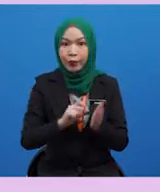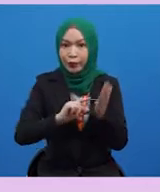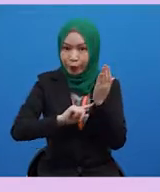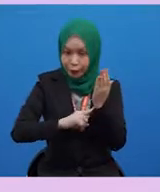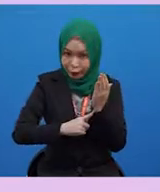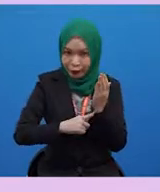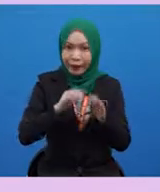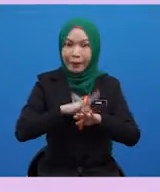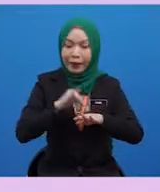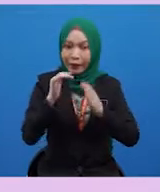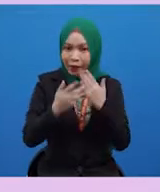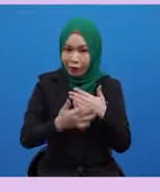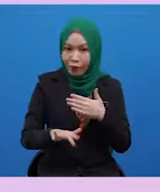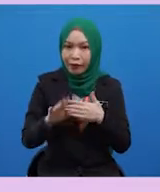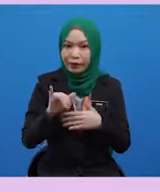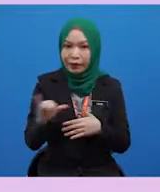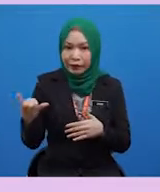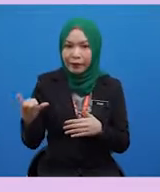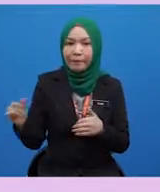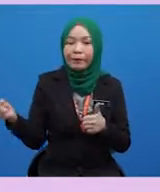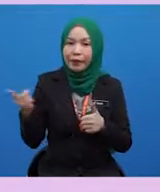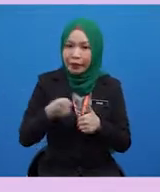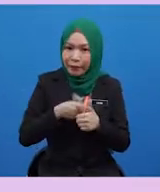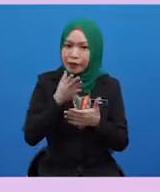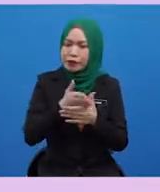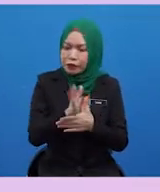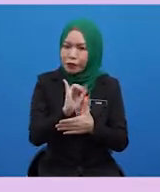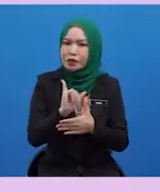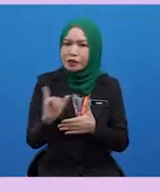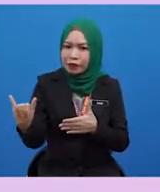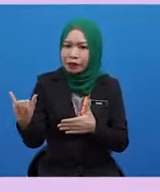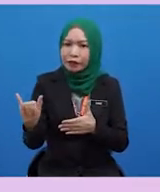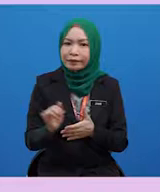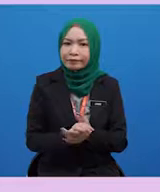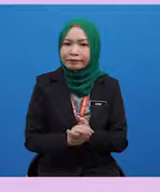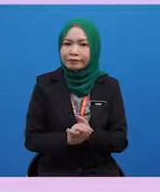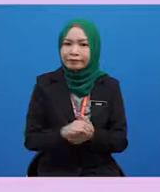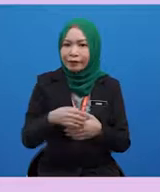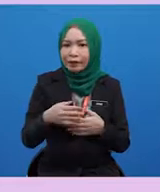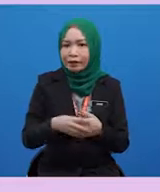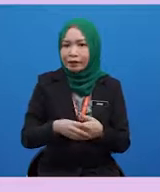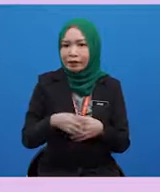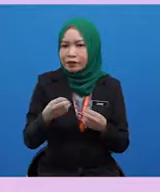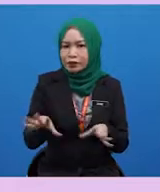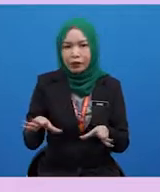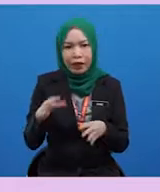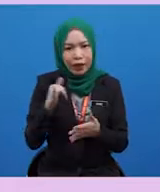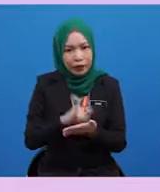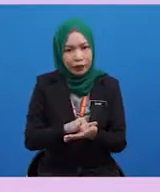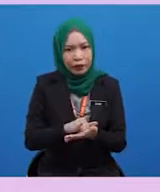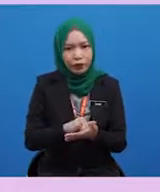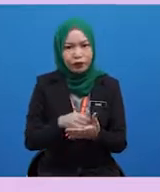mula-mula, pada awalnya, pertama, seterusnya, kemudian, selepas itu, selanjutnya